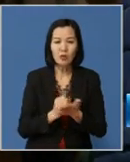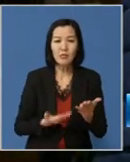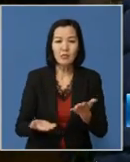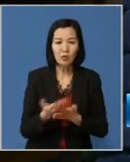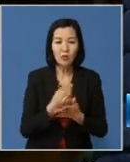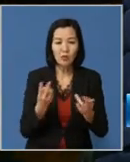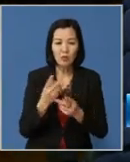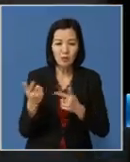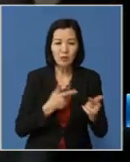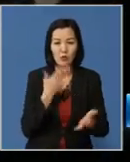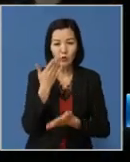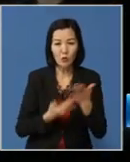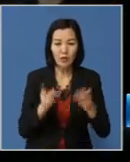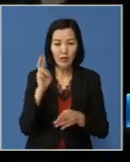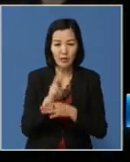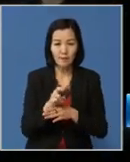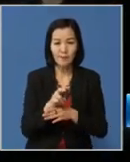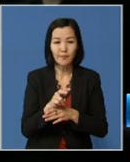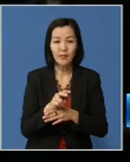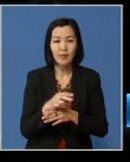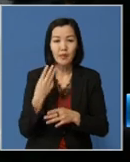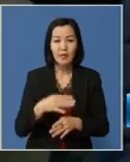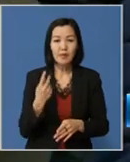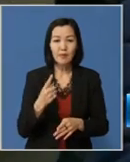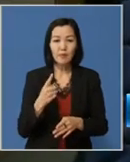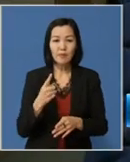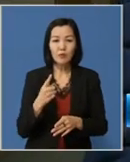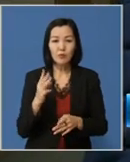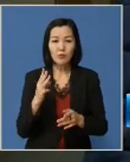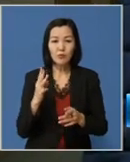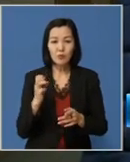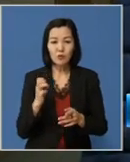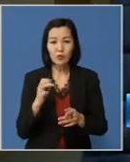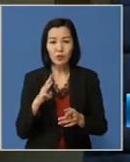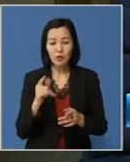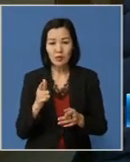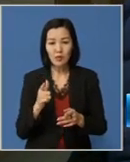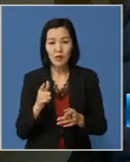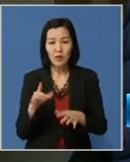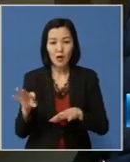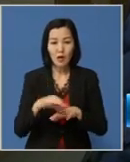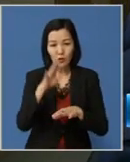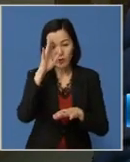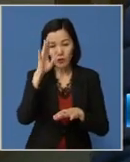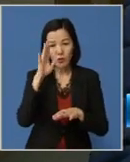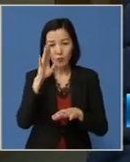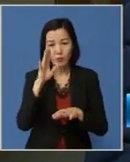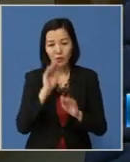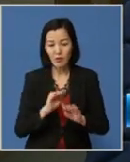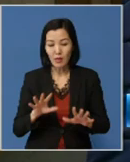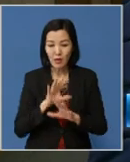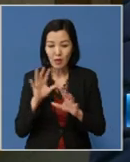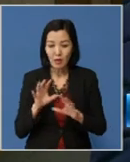келіп тұрмыз жұмыспен алып отырмыз. Табысымыз, мен 41300 теңге аламын. Күйеуім балаларға қарап, балалар сабаққа апарады, ең кішкентайым